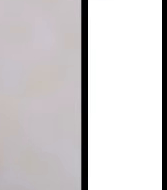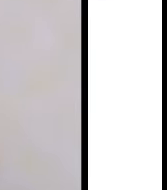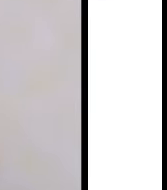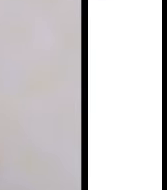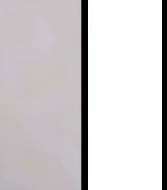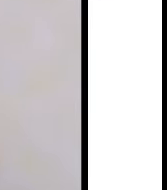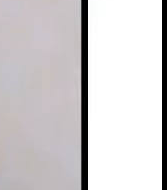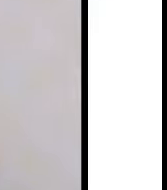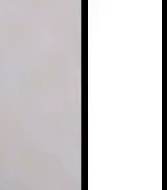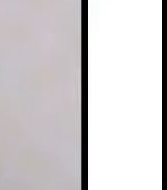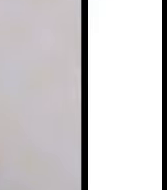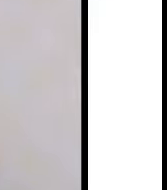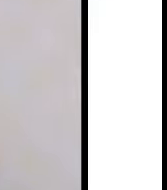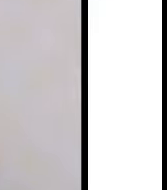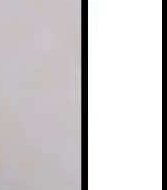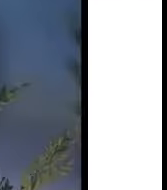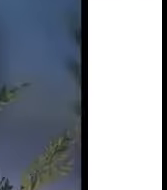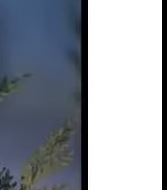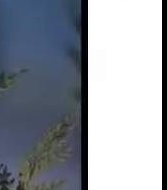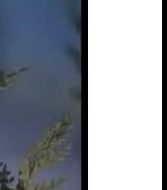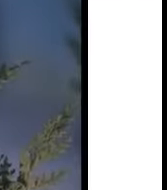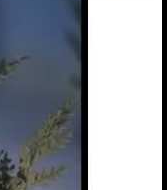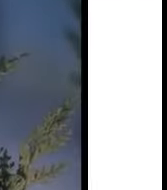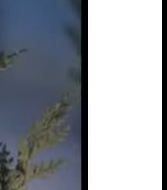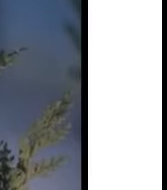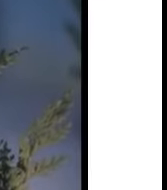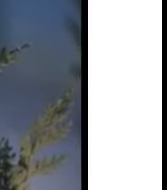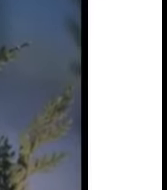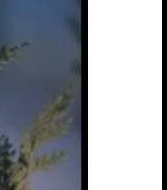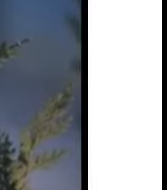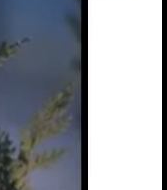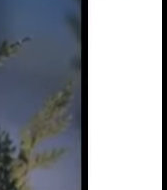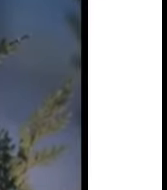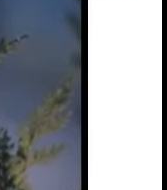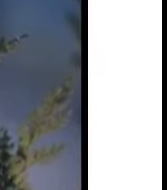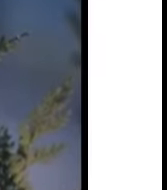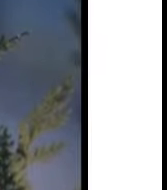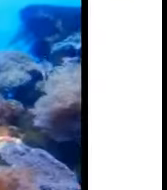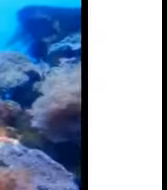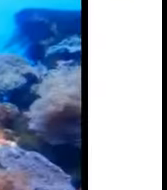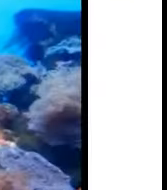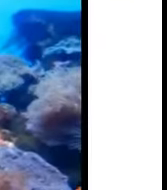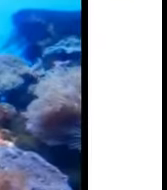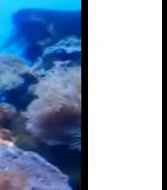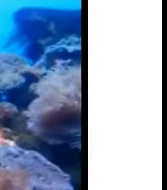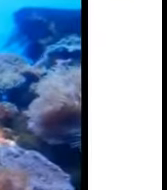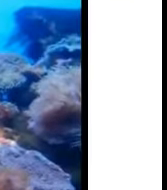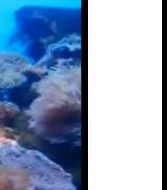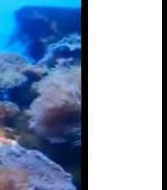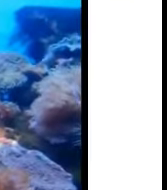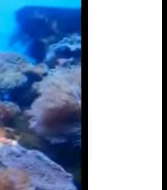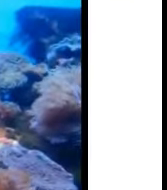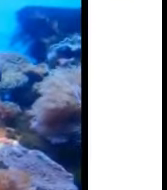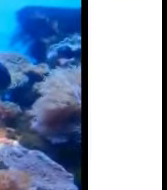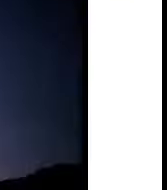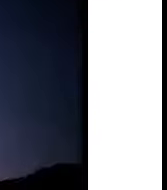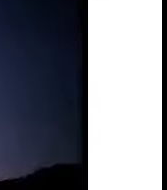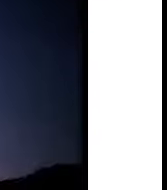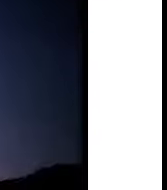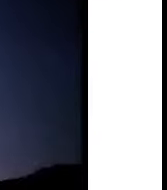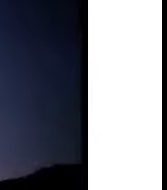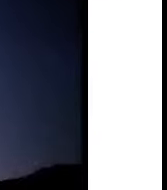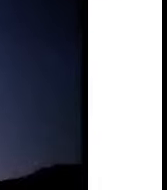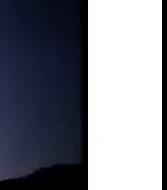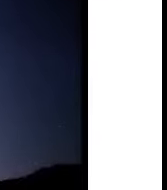con le proprie iniziative e capacità, perché la nostra madre terra ritorni alla sua originale bellezza e